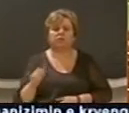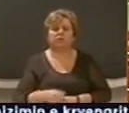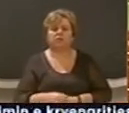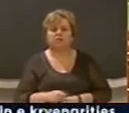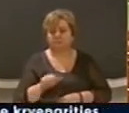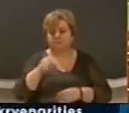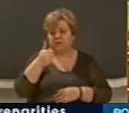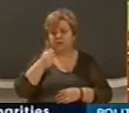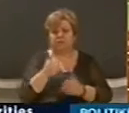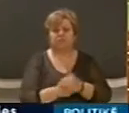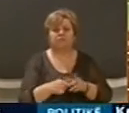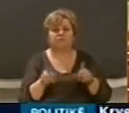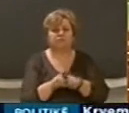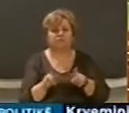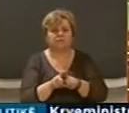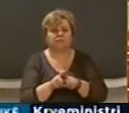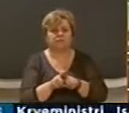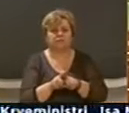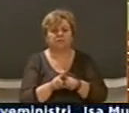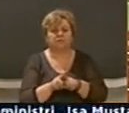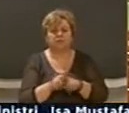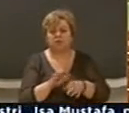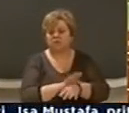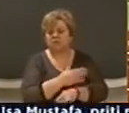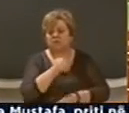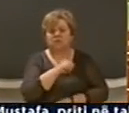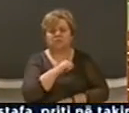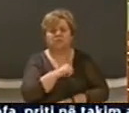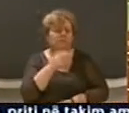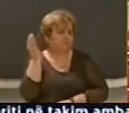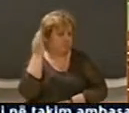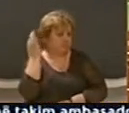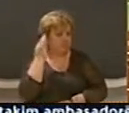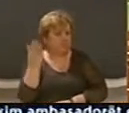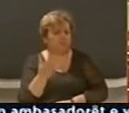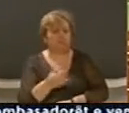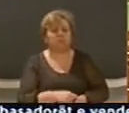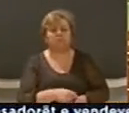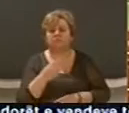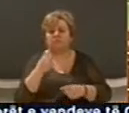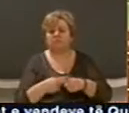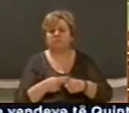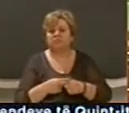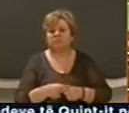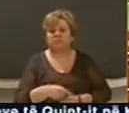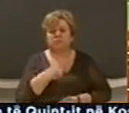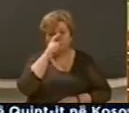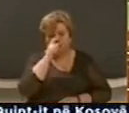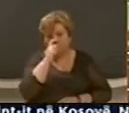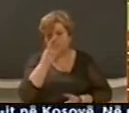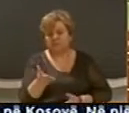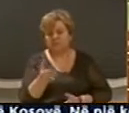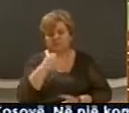parë, kështu që as nuk shprehen interes të dëgjonin për këtë realitet të hidhur që po ndodh